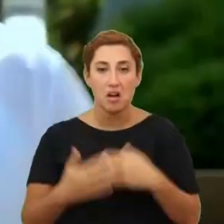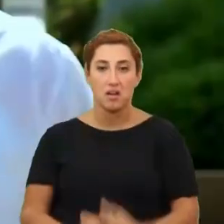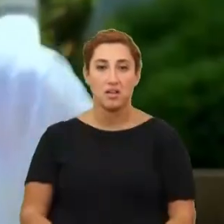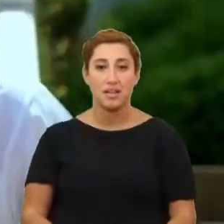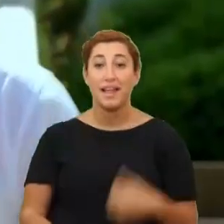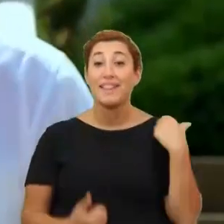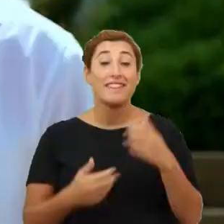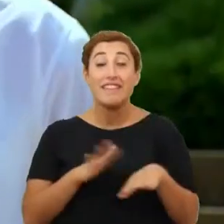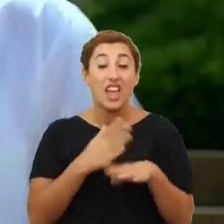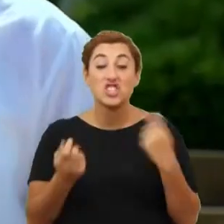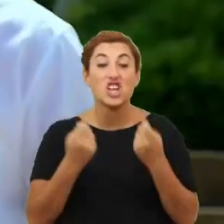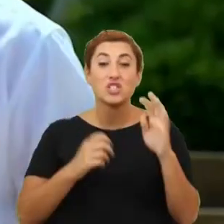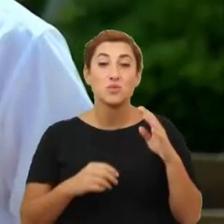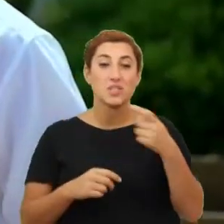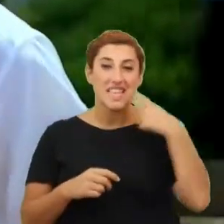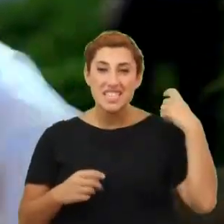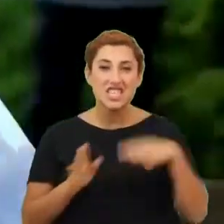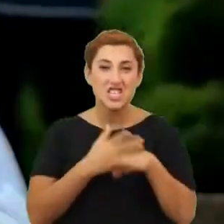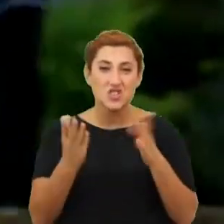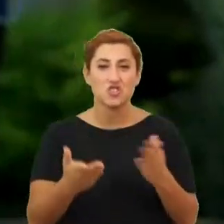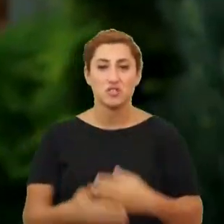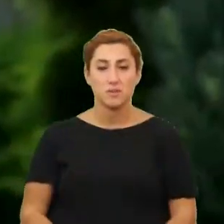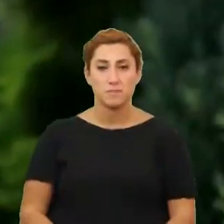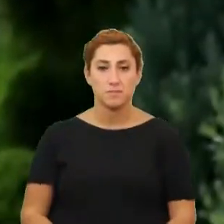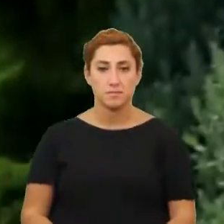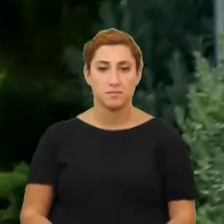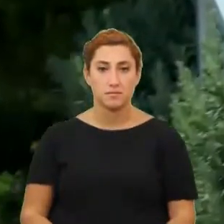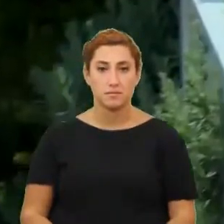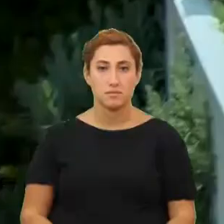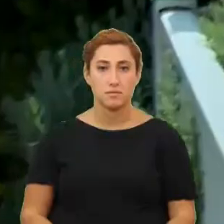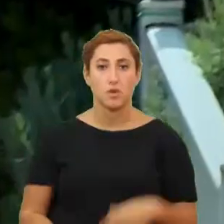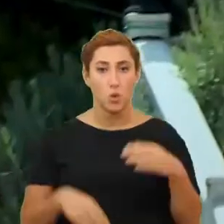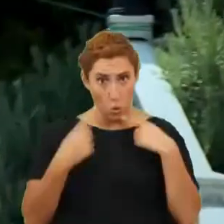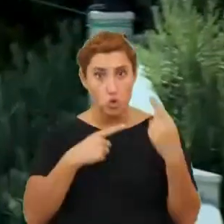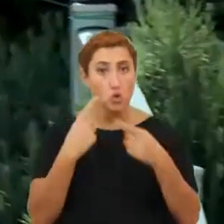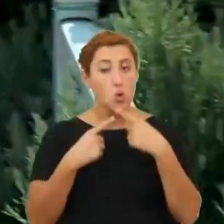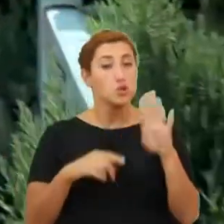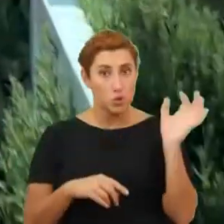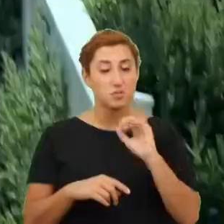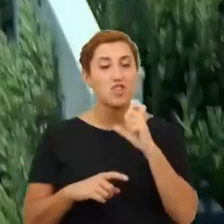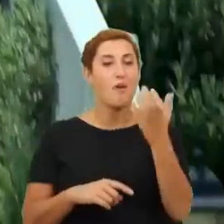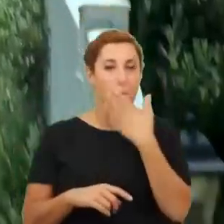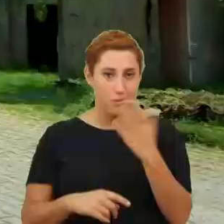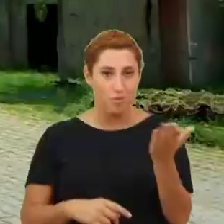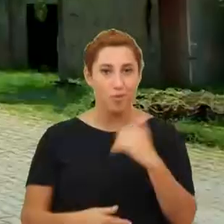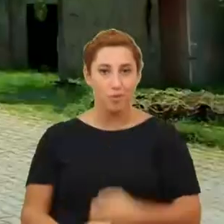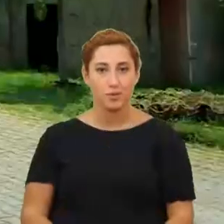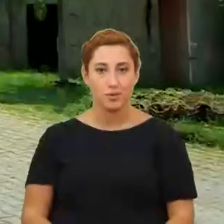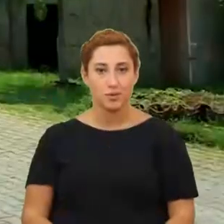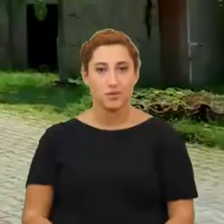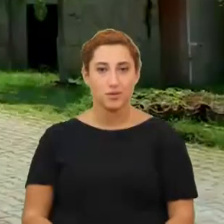Niye çalışmıyorsun hurdayığını? Konuşsana. Konuşamıyorsun değil mi? Cevabın yok çünkü.